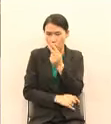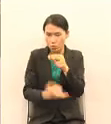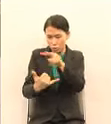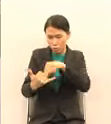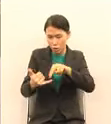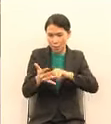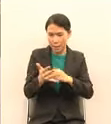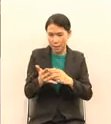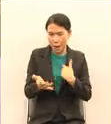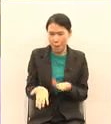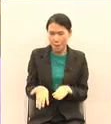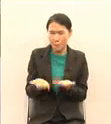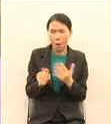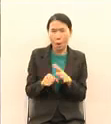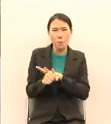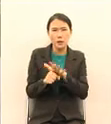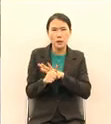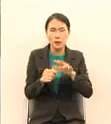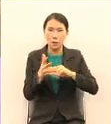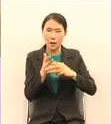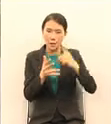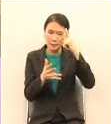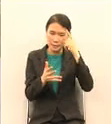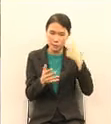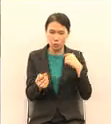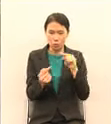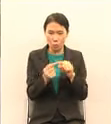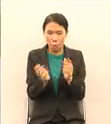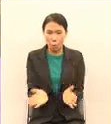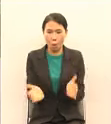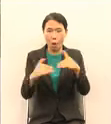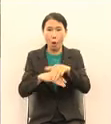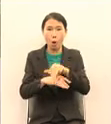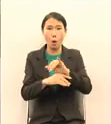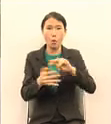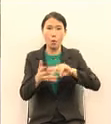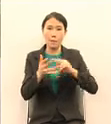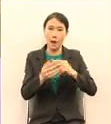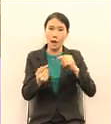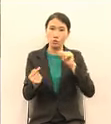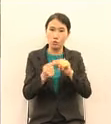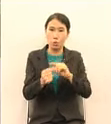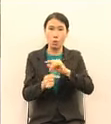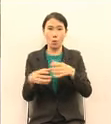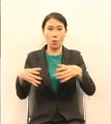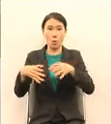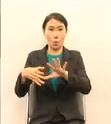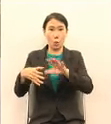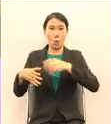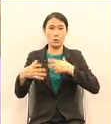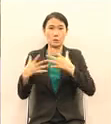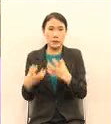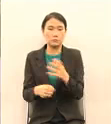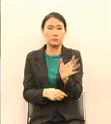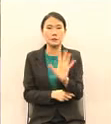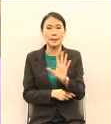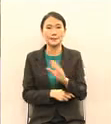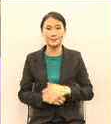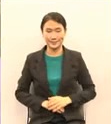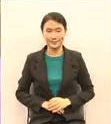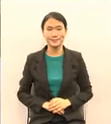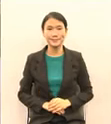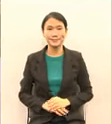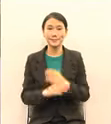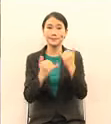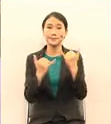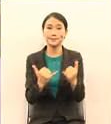ะครับที่ไม่ต้องอยู่ในห้องความดันลบหรือว่าหอผู้ป่วยหนักนะครับนอกเหนือจ